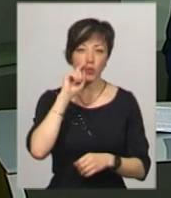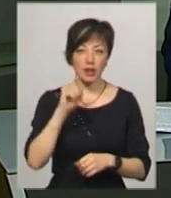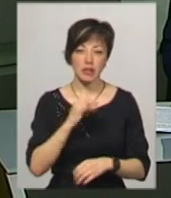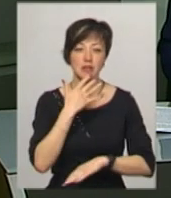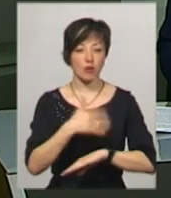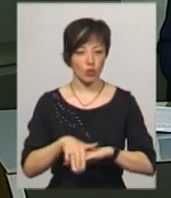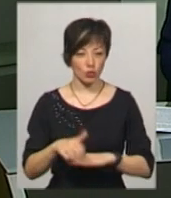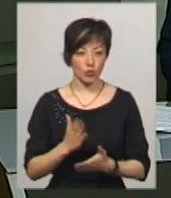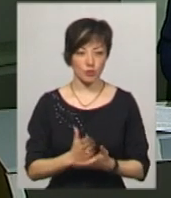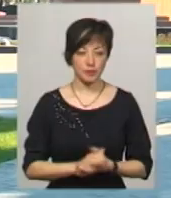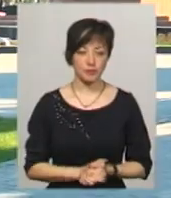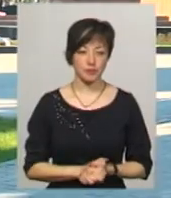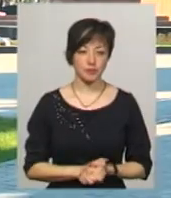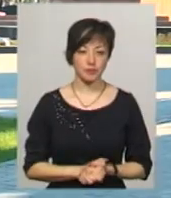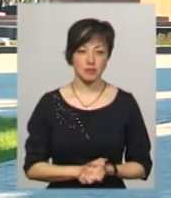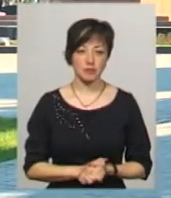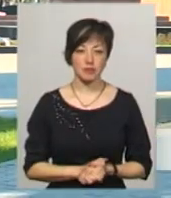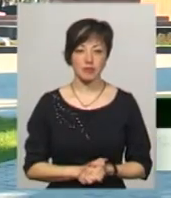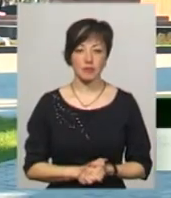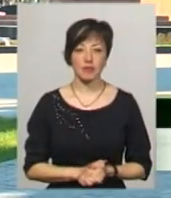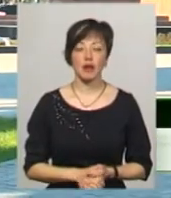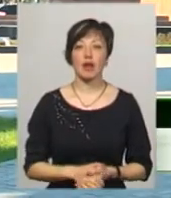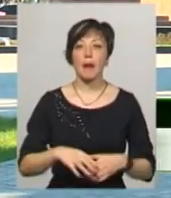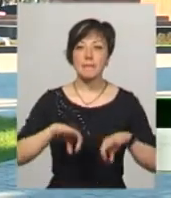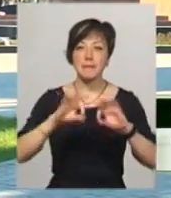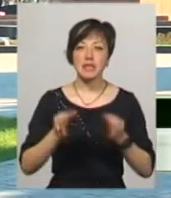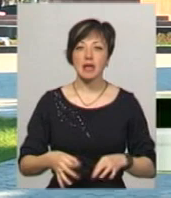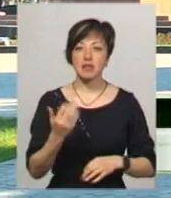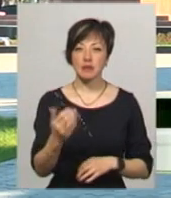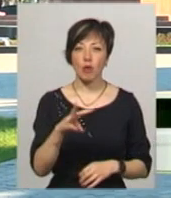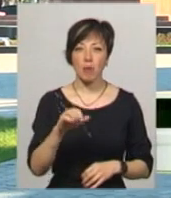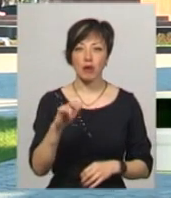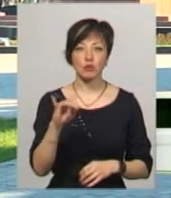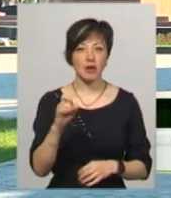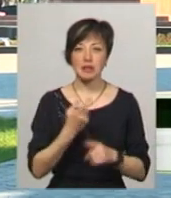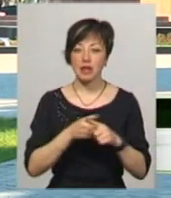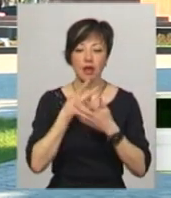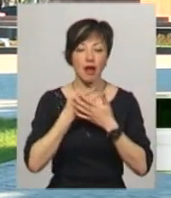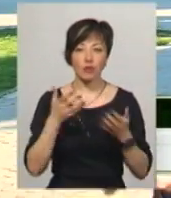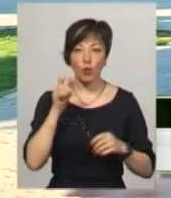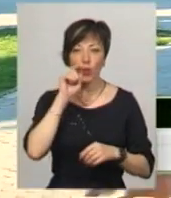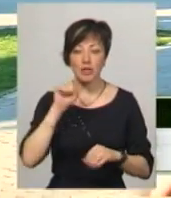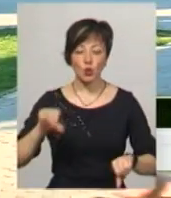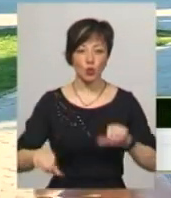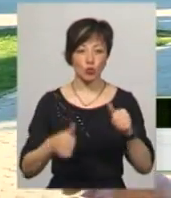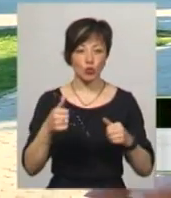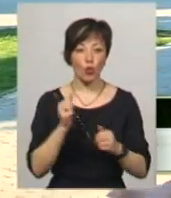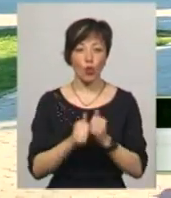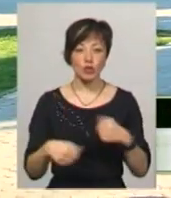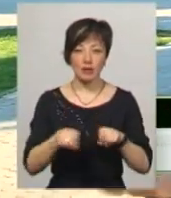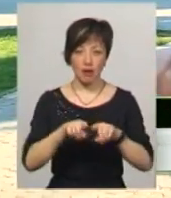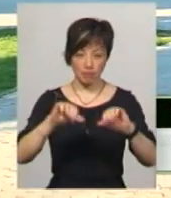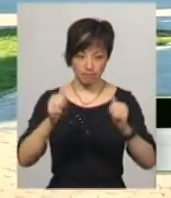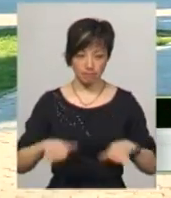за її межами. Монументальне мистецтво Миколи Мазура – це явище в українській скульптурі. Безумовно, кожна така